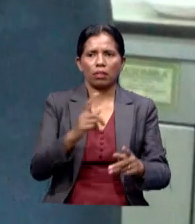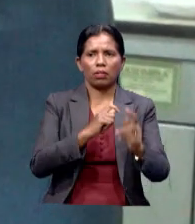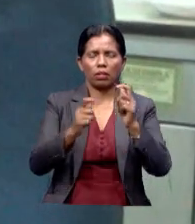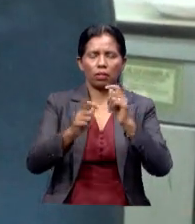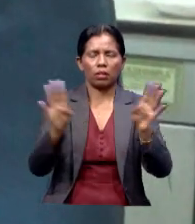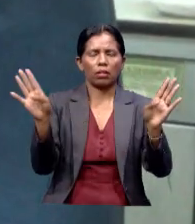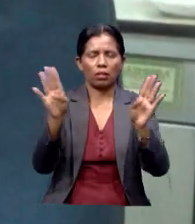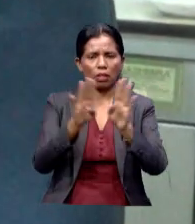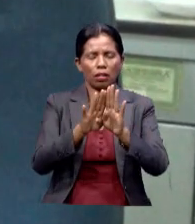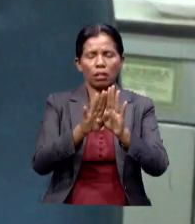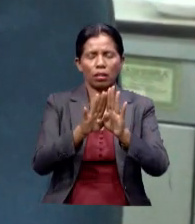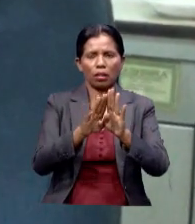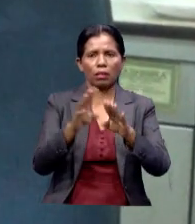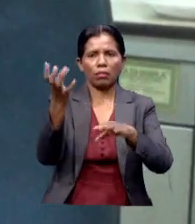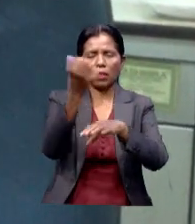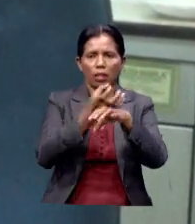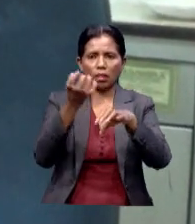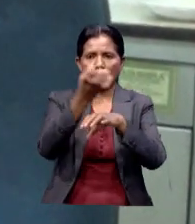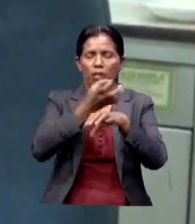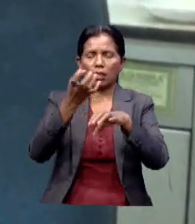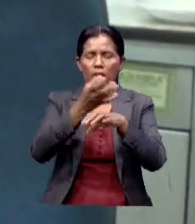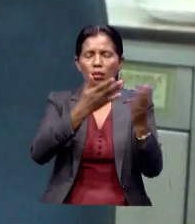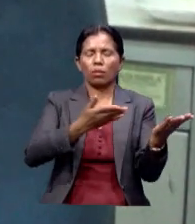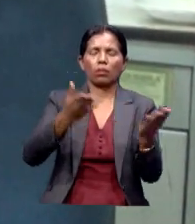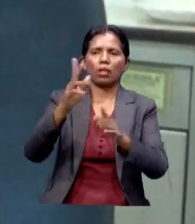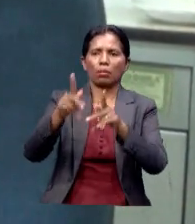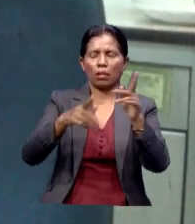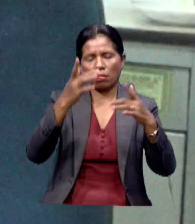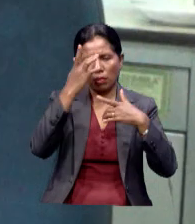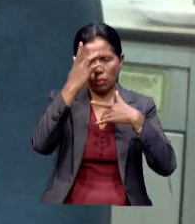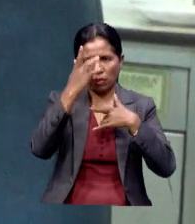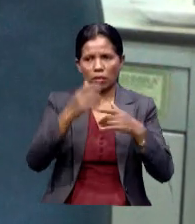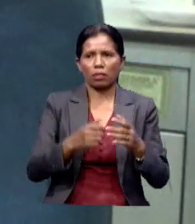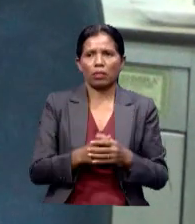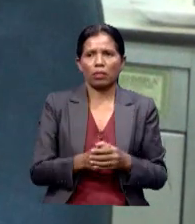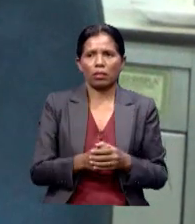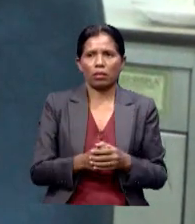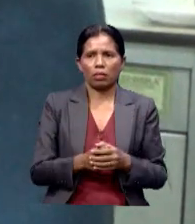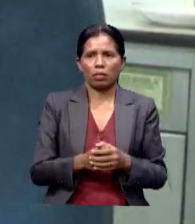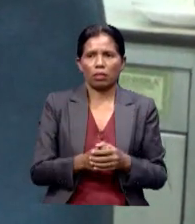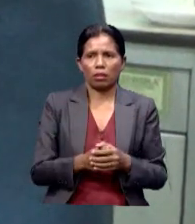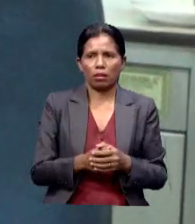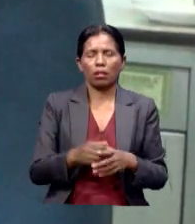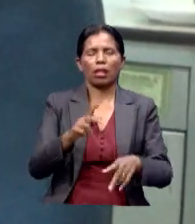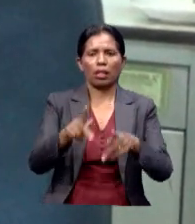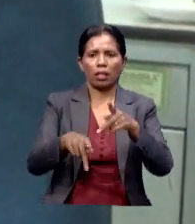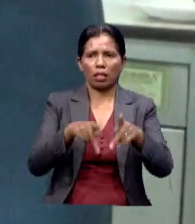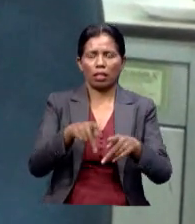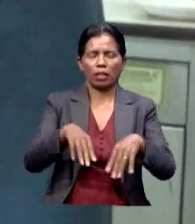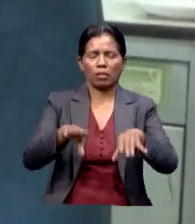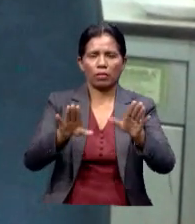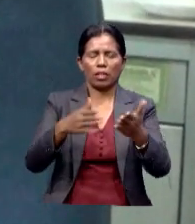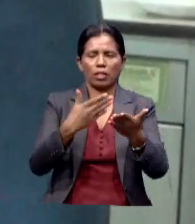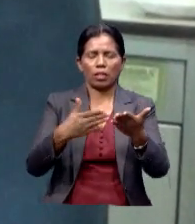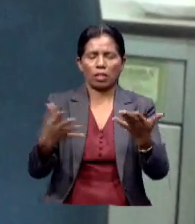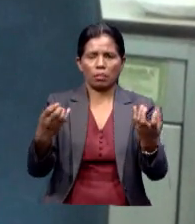ambulansia atu lori rezu kare ke ma pasienti bamos dificulta itu ang lau tamba ema fan sa